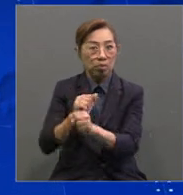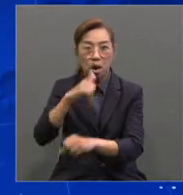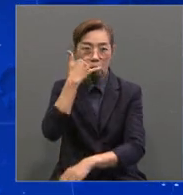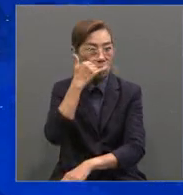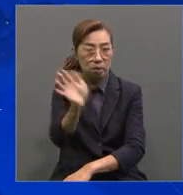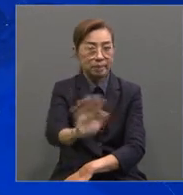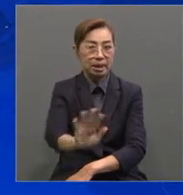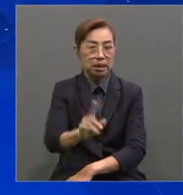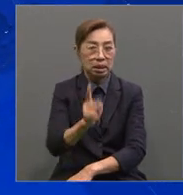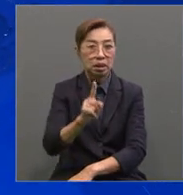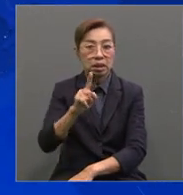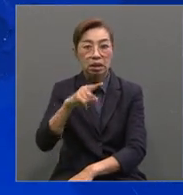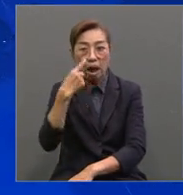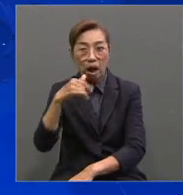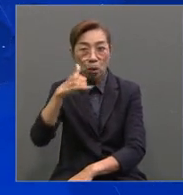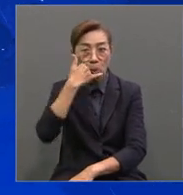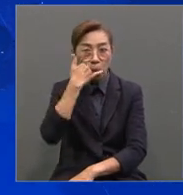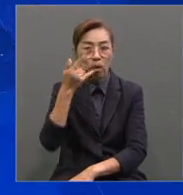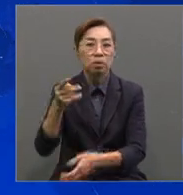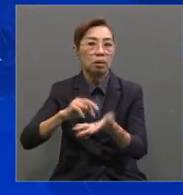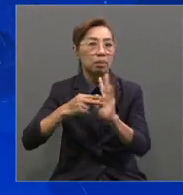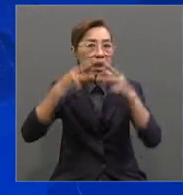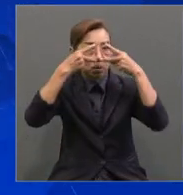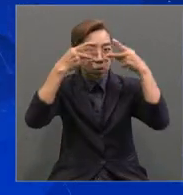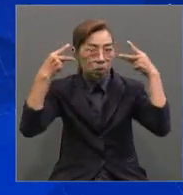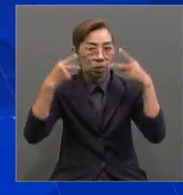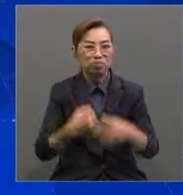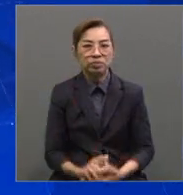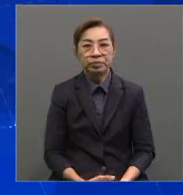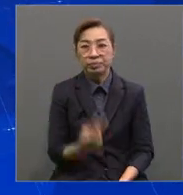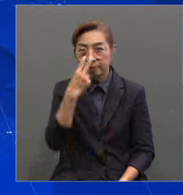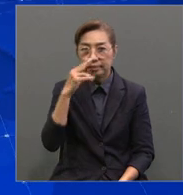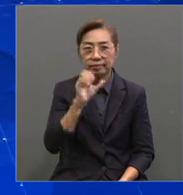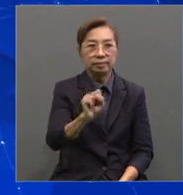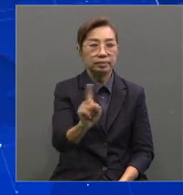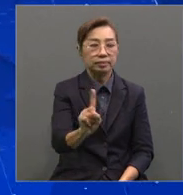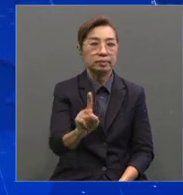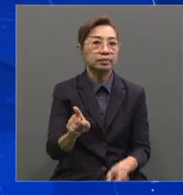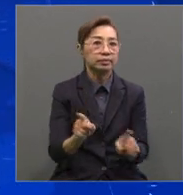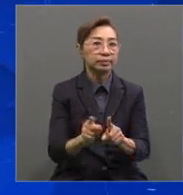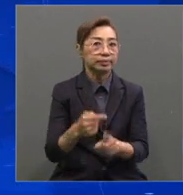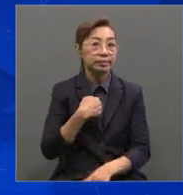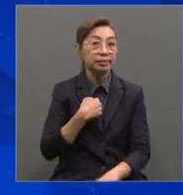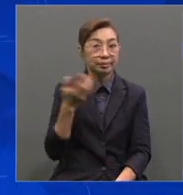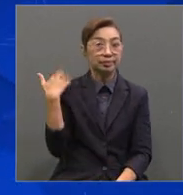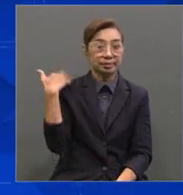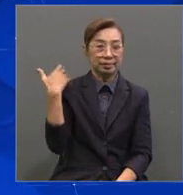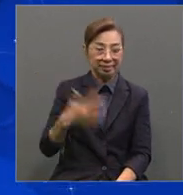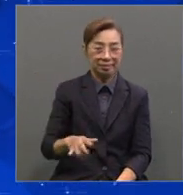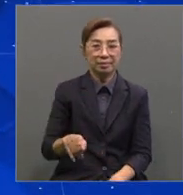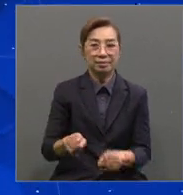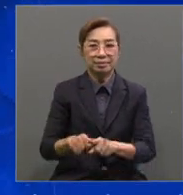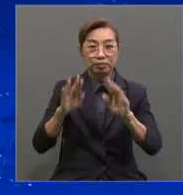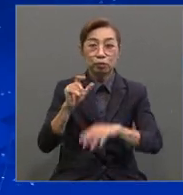อย่างเด็ดขาดโทรมาแสดงว่าเป็นมิจฉาชีพค่ะจุดสังเกตอีกอย่างนึงนะที่ผมเคยโดนอย่างเมื่อ